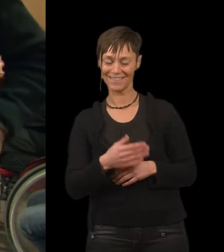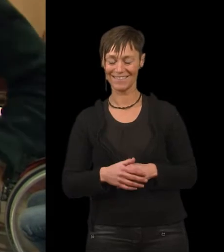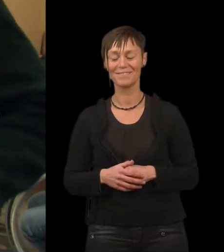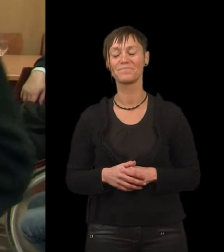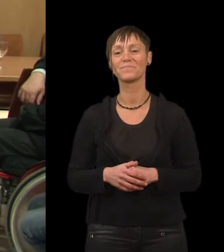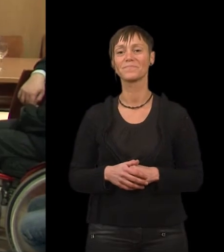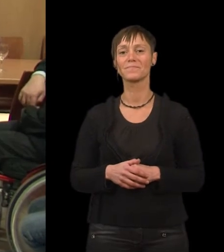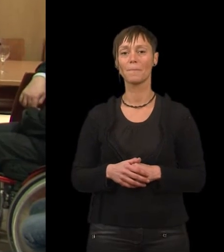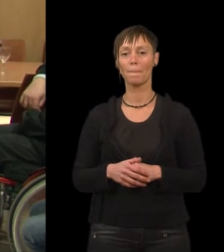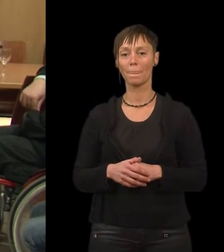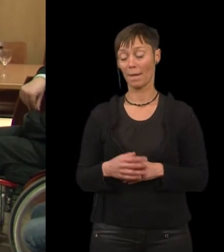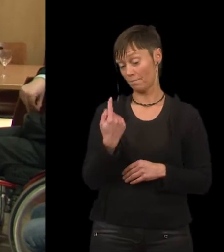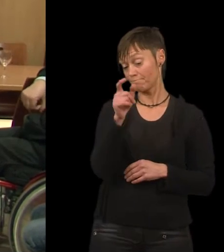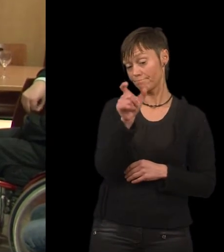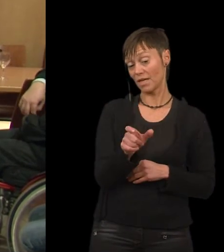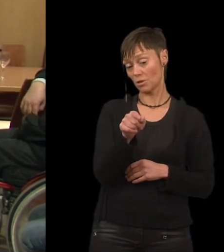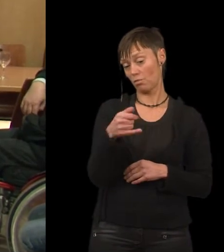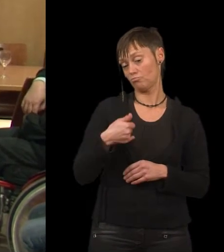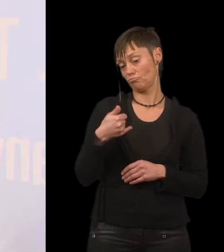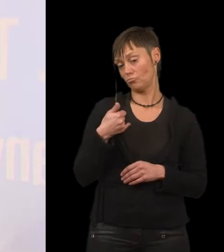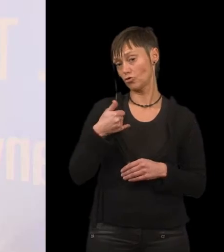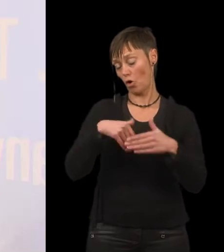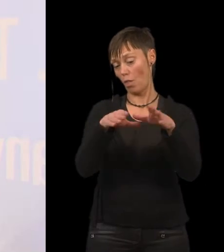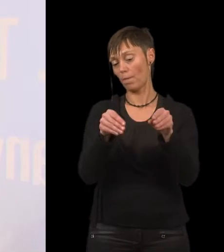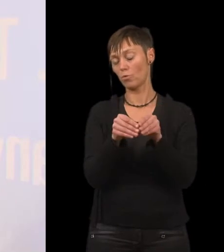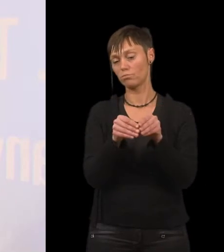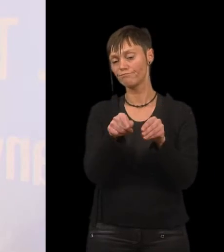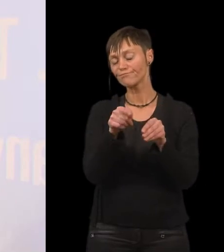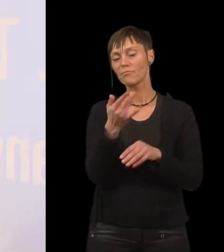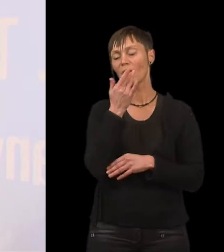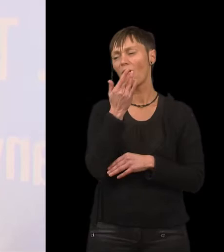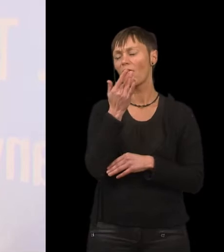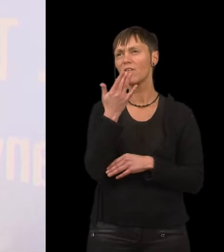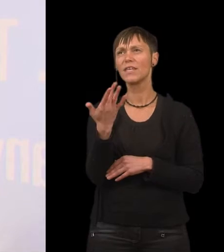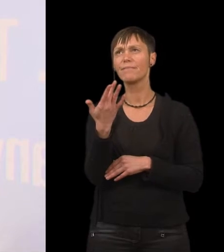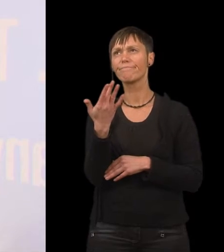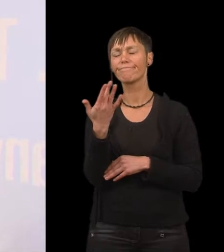Une participante du groupe des jeunes avait envie d'avoir un film, un support